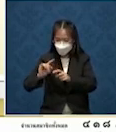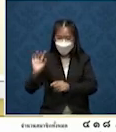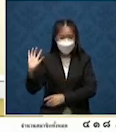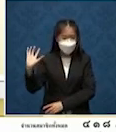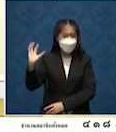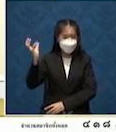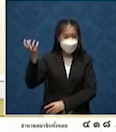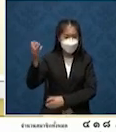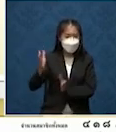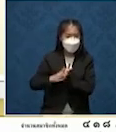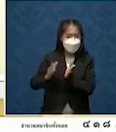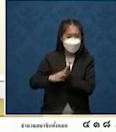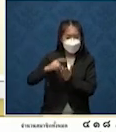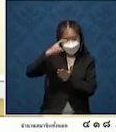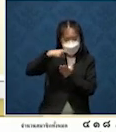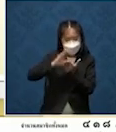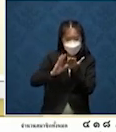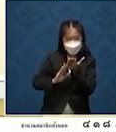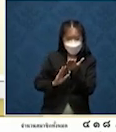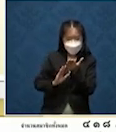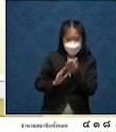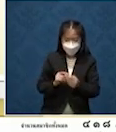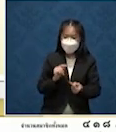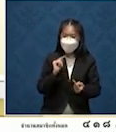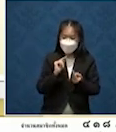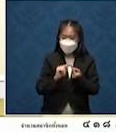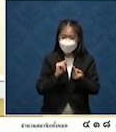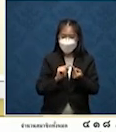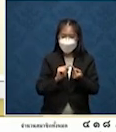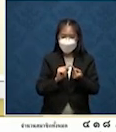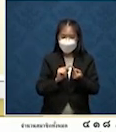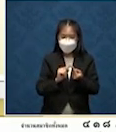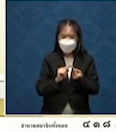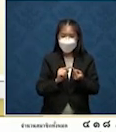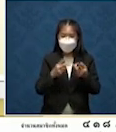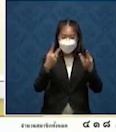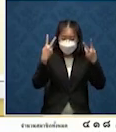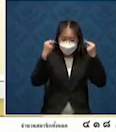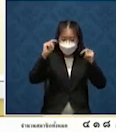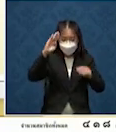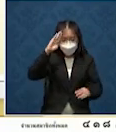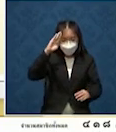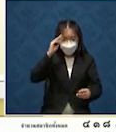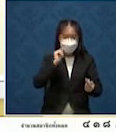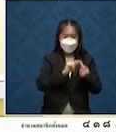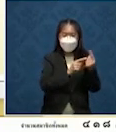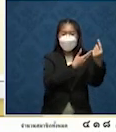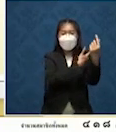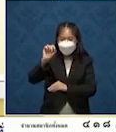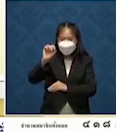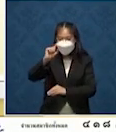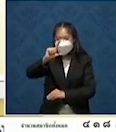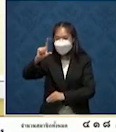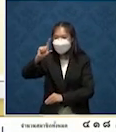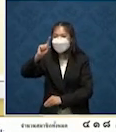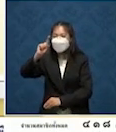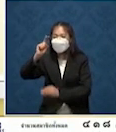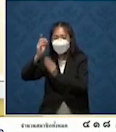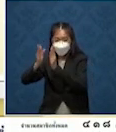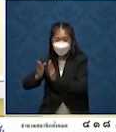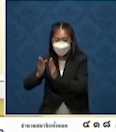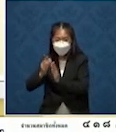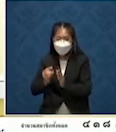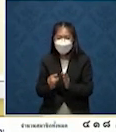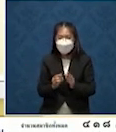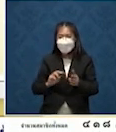จริงมากกว่ากันนอกจากนี้ประเด็นเรื่องบัตรสวัสดิการแห่งรัฐก็มีการเอาไปโจมตีเอาไปมีการด้อยค่า